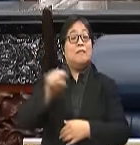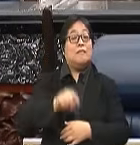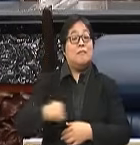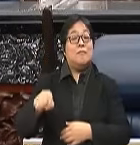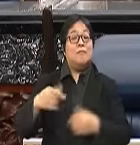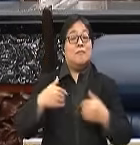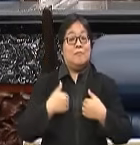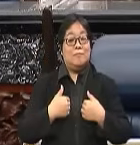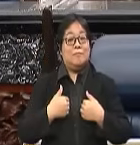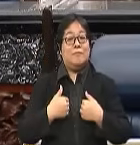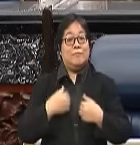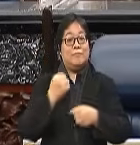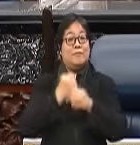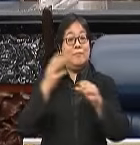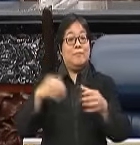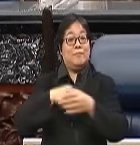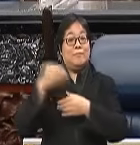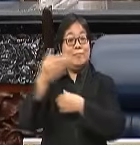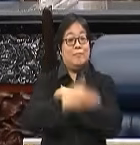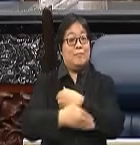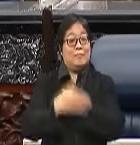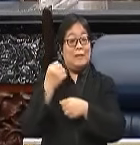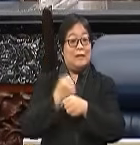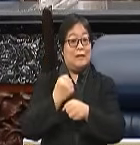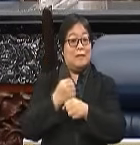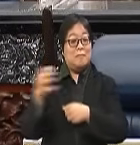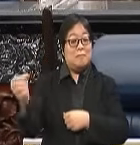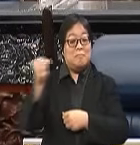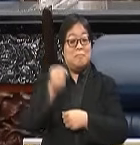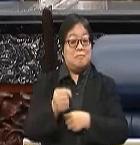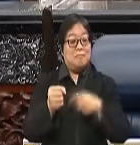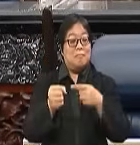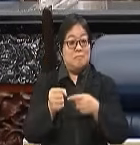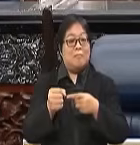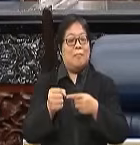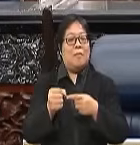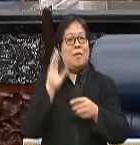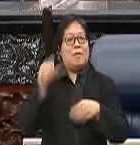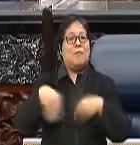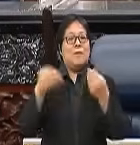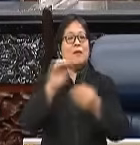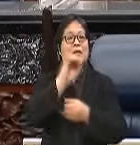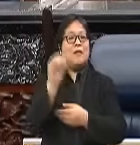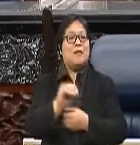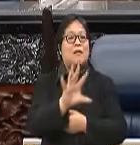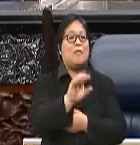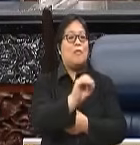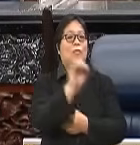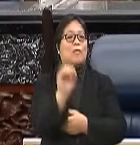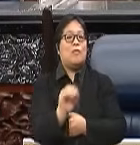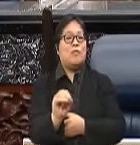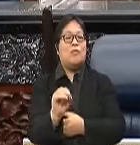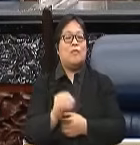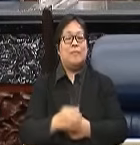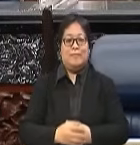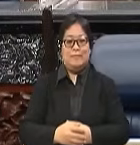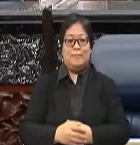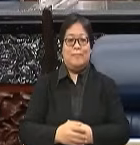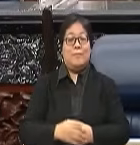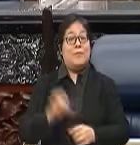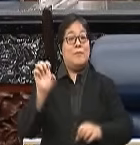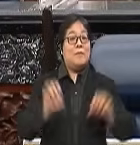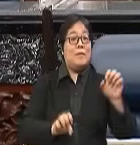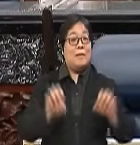mengambil pekerja asing untuk bekerja maka mereka dikaji beri discount sebanyak 50-100 sebagai